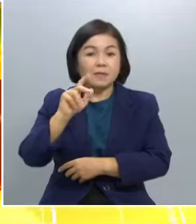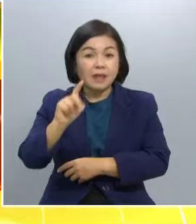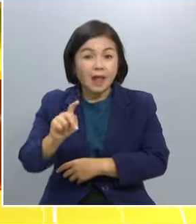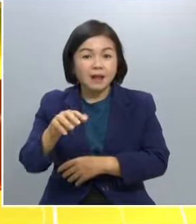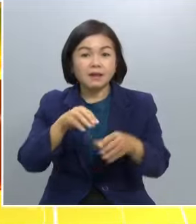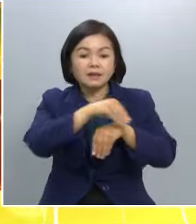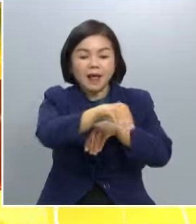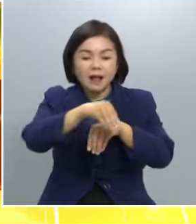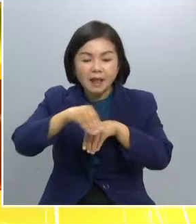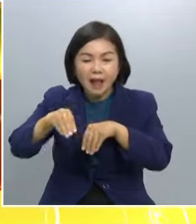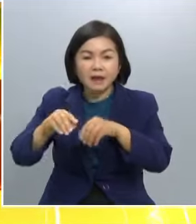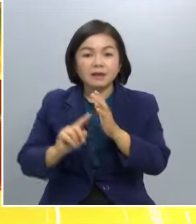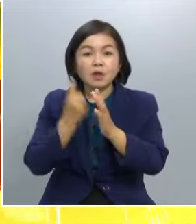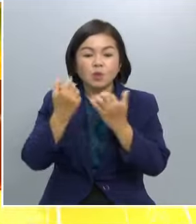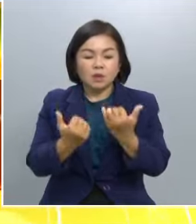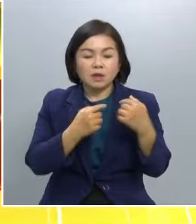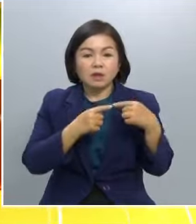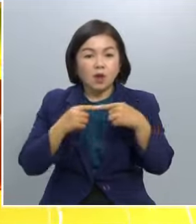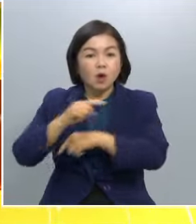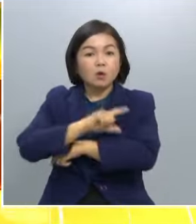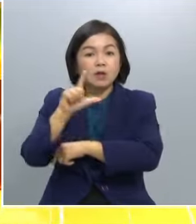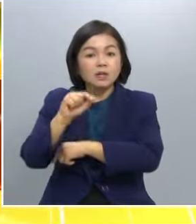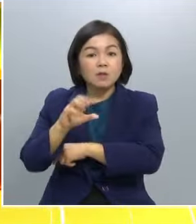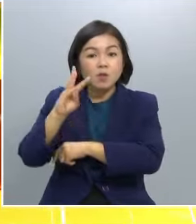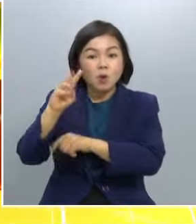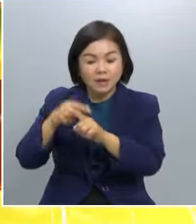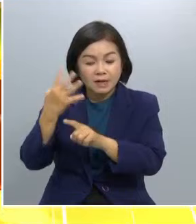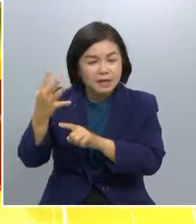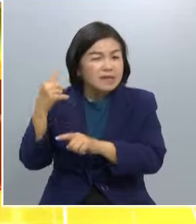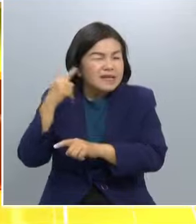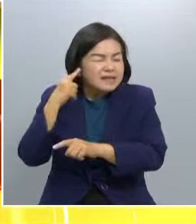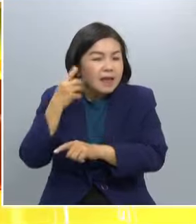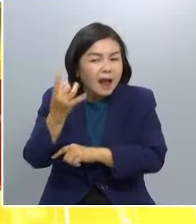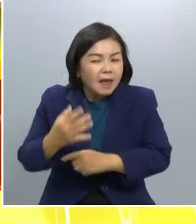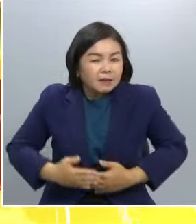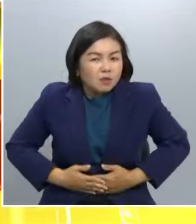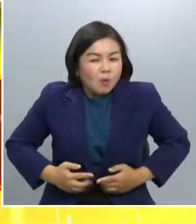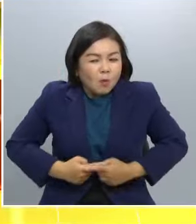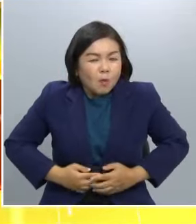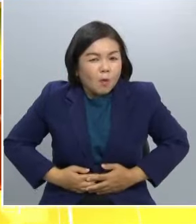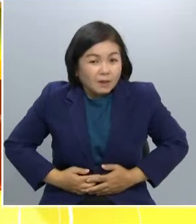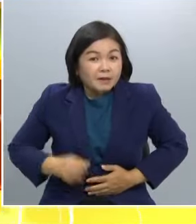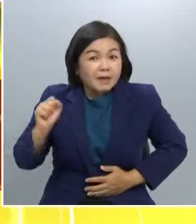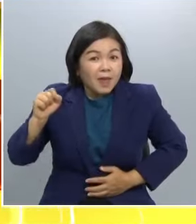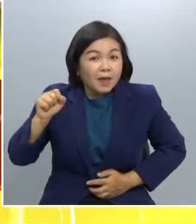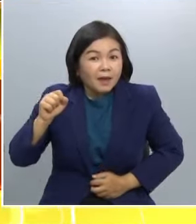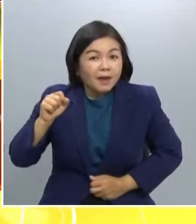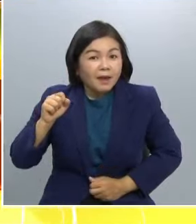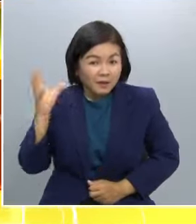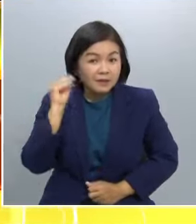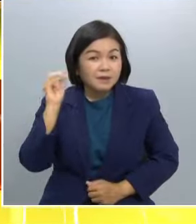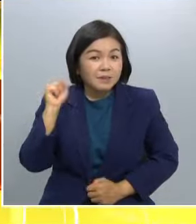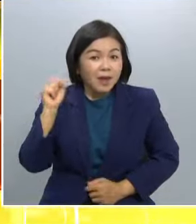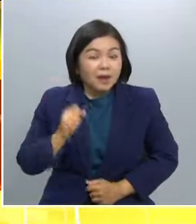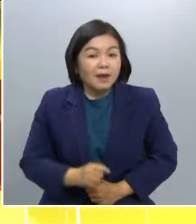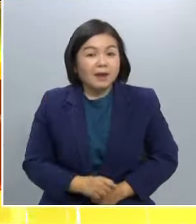เมษายนนี้ค่ะอืมได้ยินเสียงอะไรมั้ยท้องพยุทธร้องดังมากเรื่องจริงใช่มั้ยจริงเรื่องจริงได้ยินใช่มั้ย